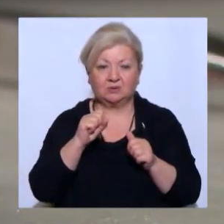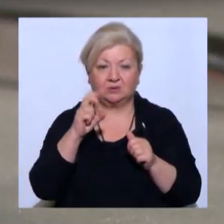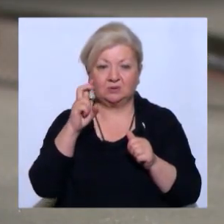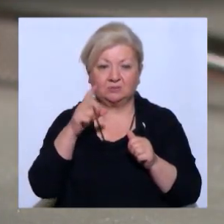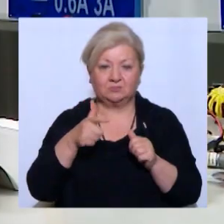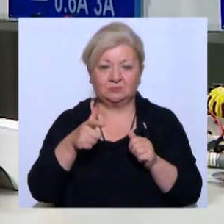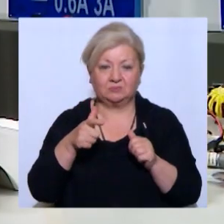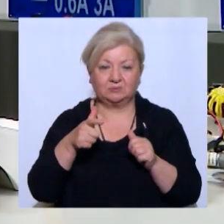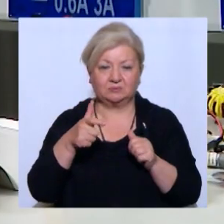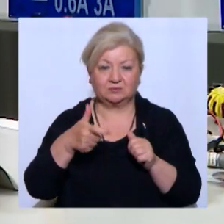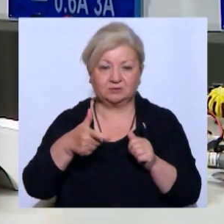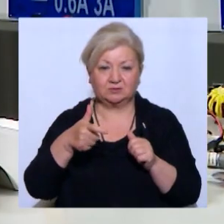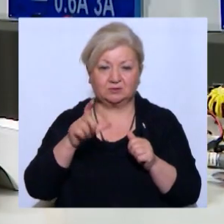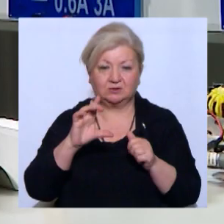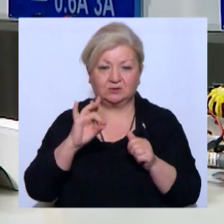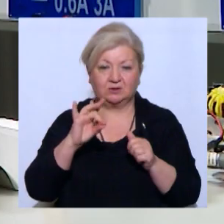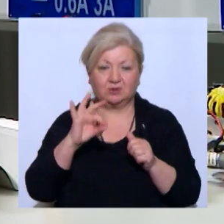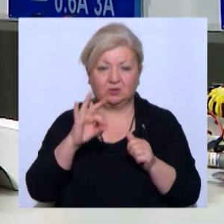ალბათ ხედავთ